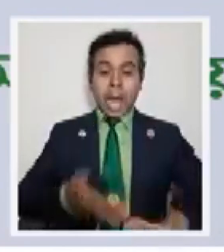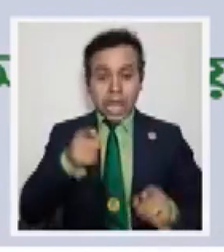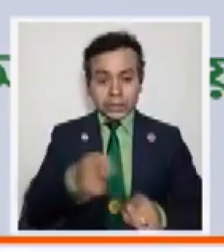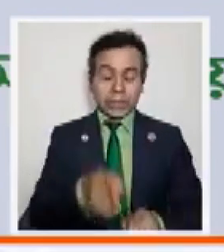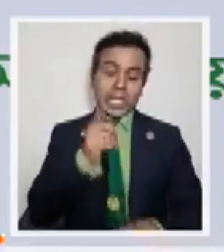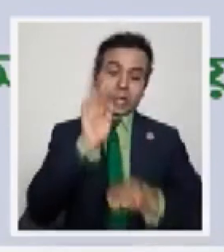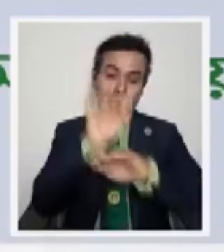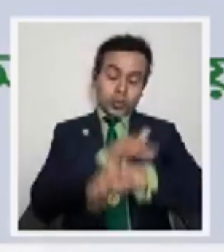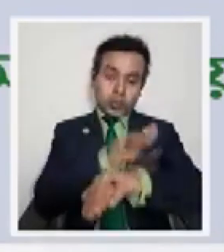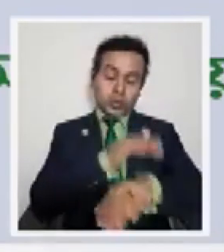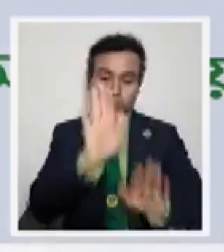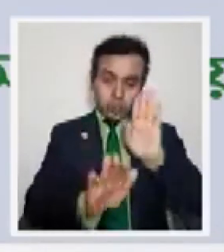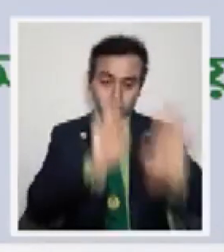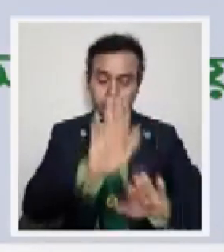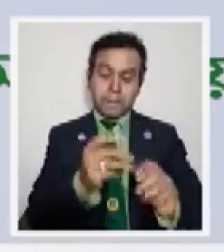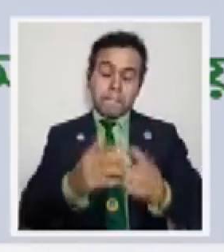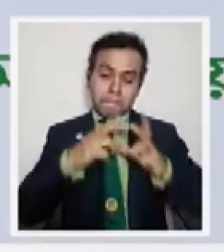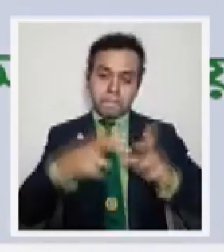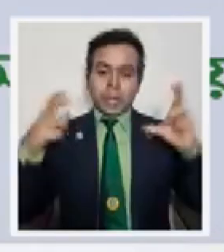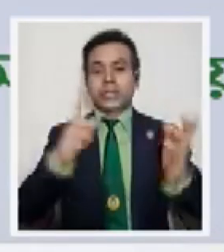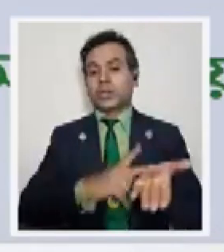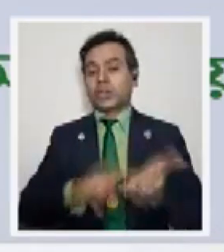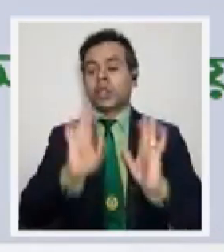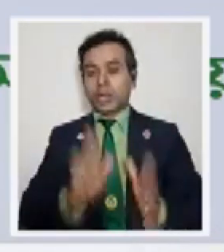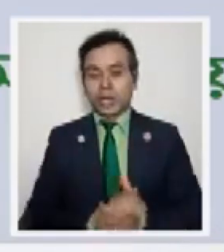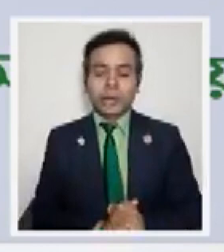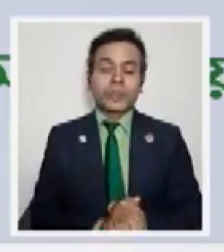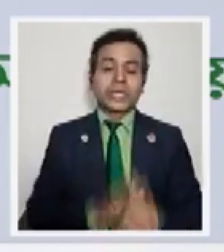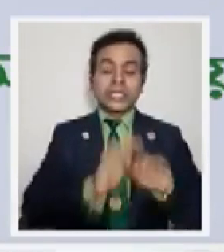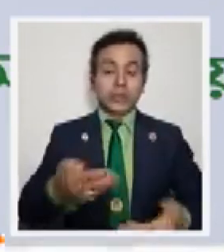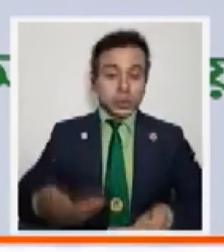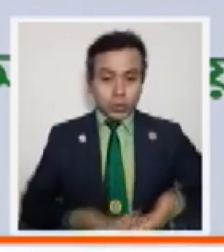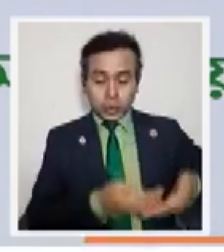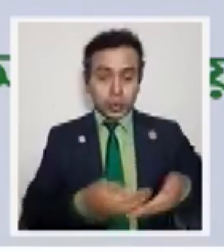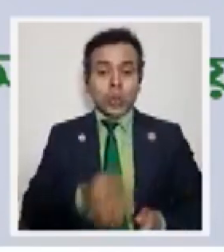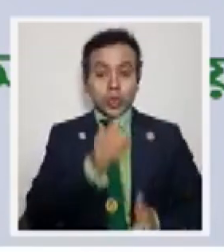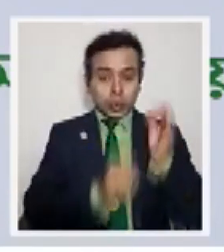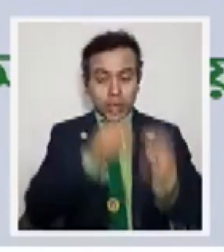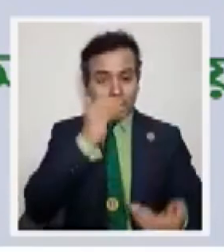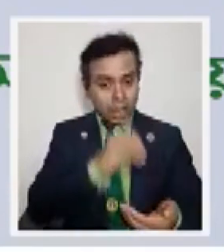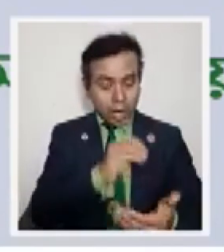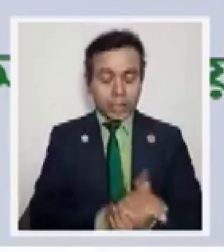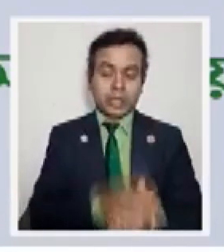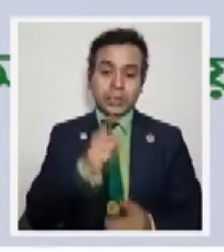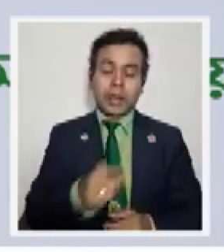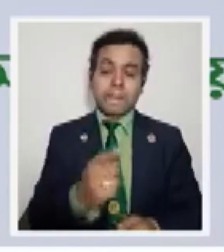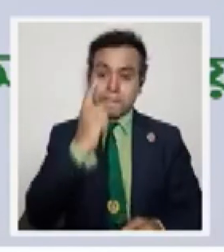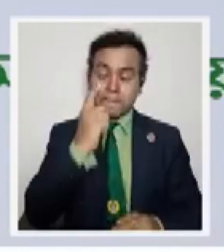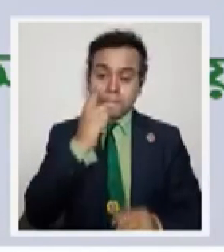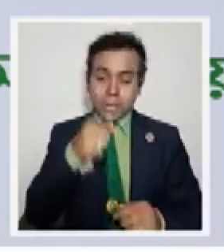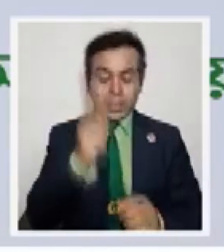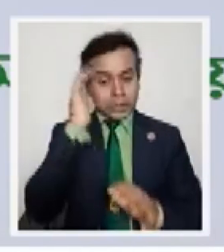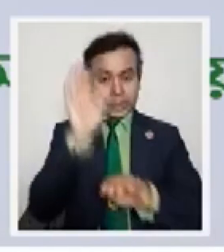দিকে যেন আমরা বিশেষভাবে পরিবারের অন্য সদস্যরা খেয়াল রাখি। যারা গর্ভবতী মা আছেন তাদের দিকেও আমাদের বিশেষভাবে খেয়াল রাখতে হবে এবং